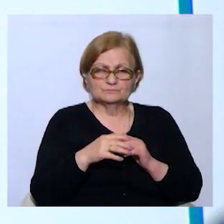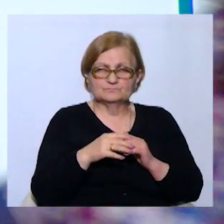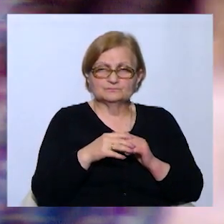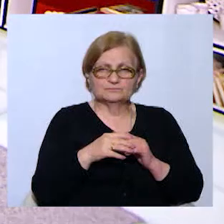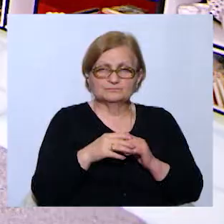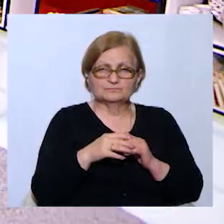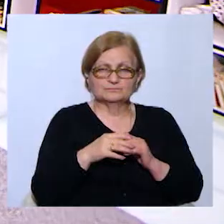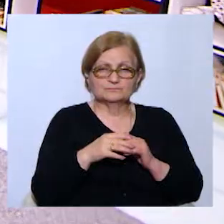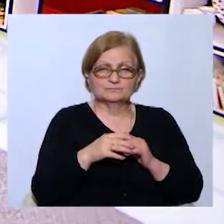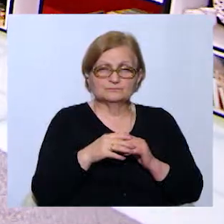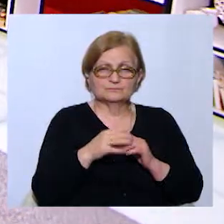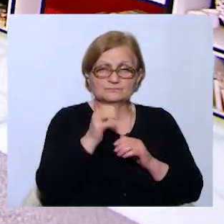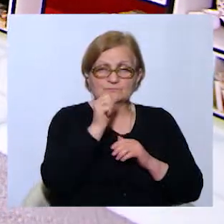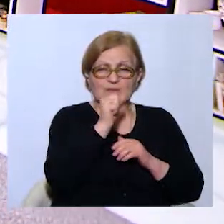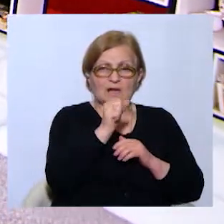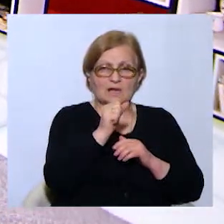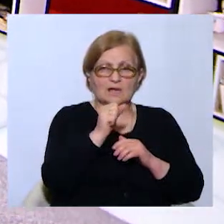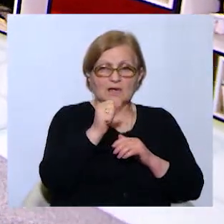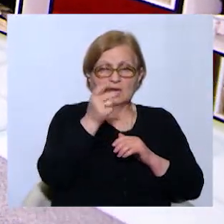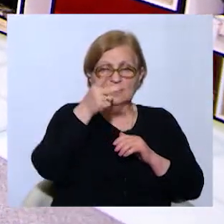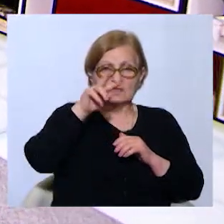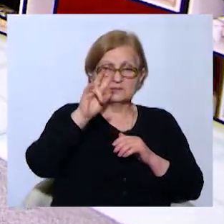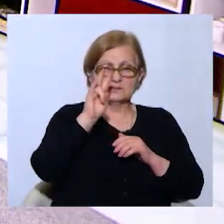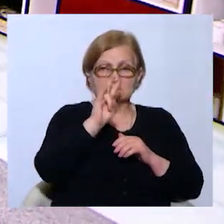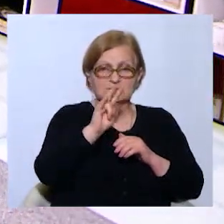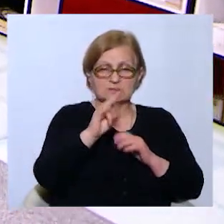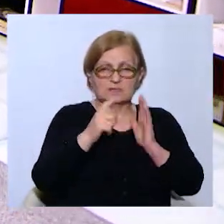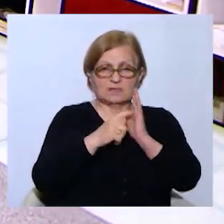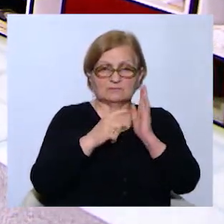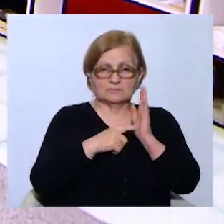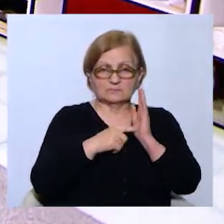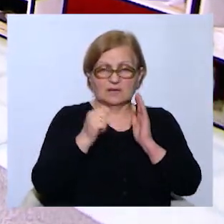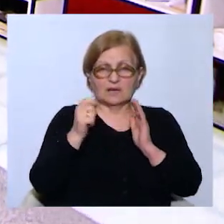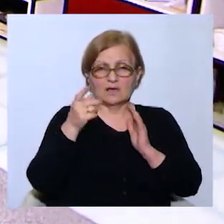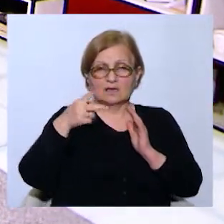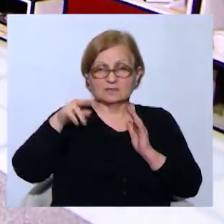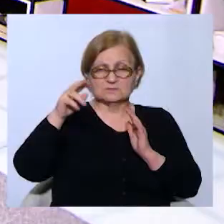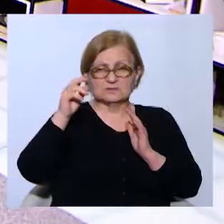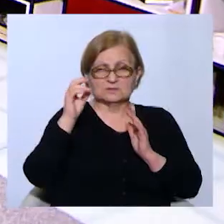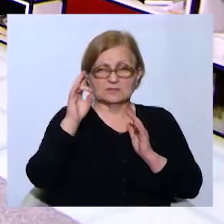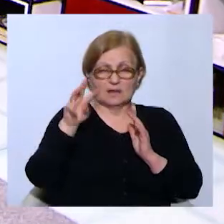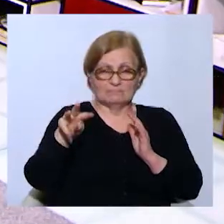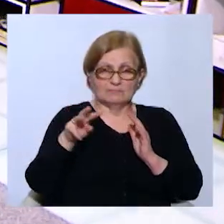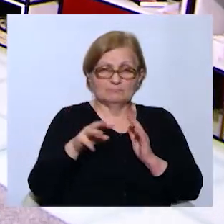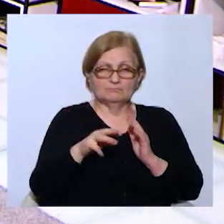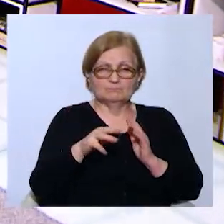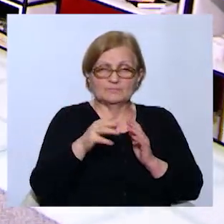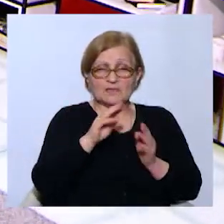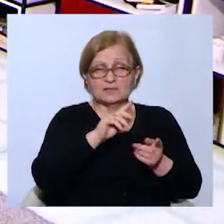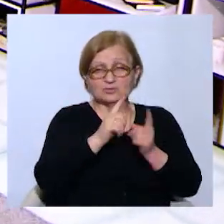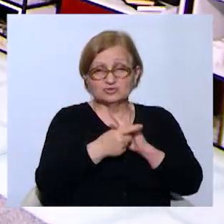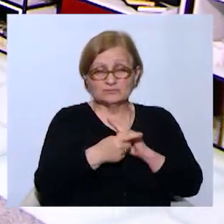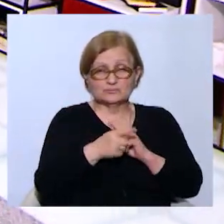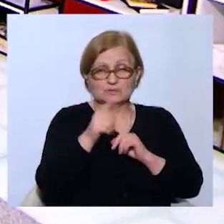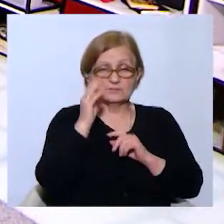შემდეგ ახარისხად ენი გავყოთ ახარისხად ემზე. არის ენს მინუს ემი. აი მაგალითად 5 ხარისხად 7 გავყოთ